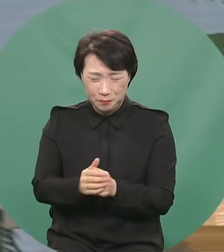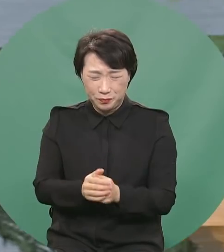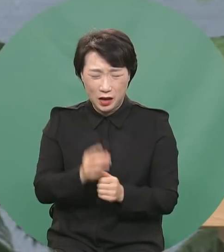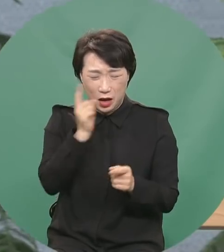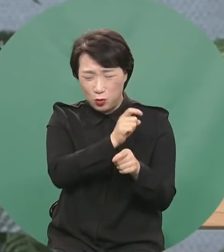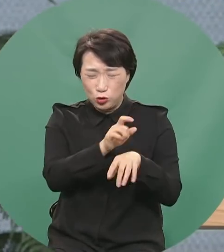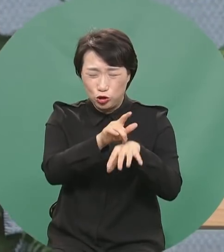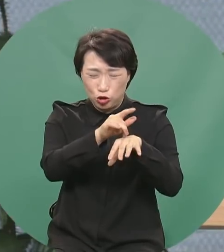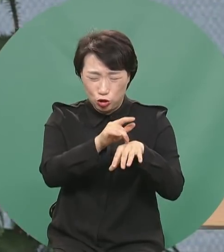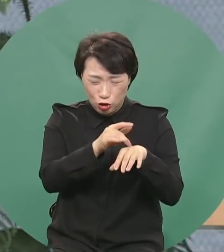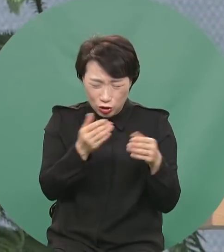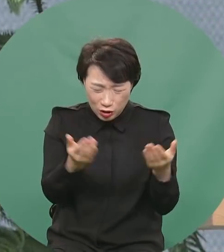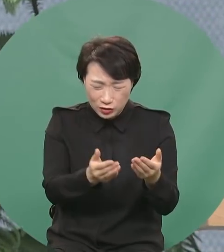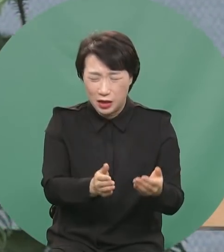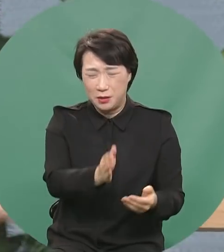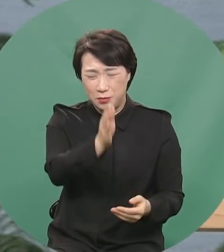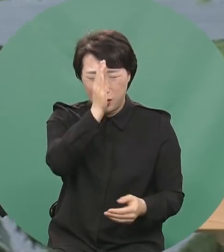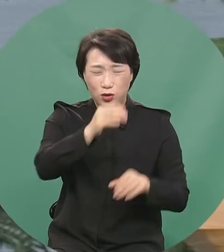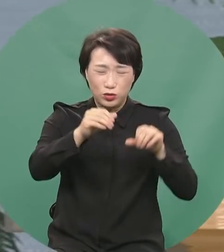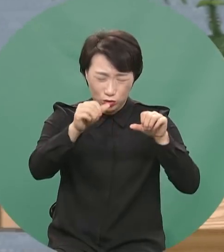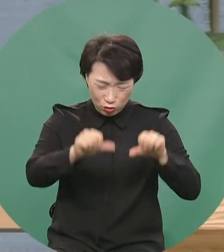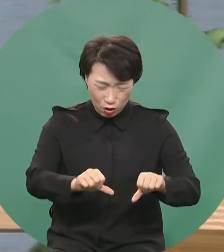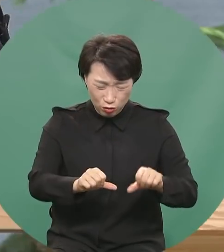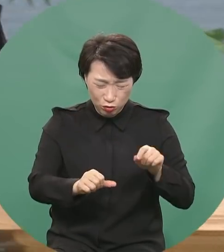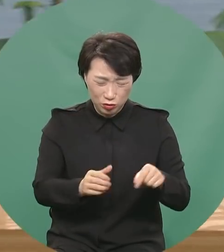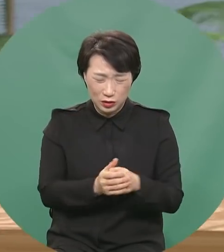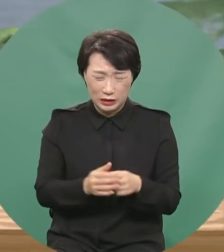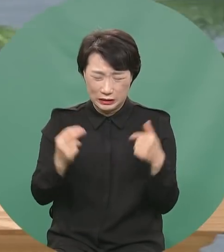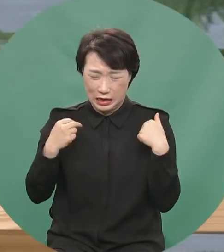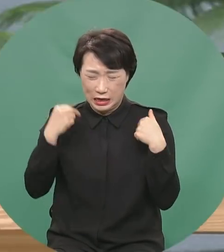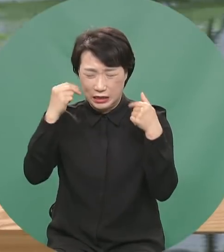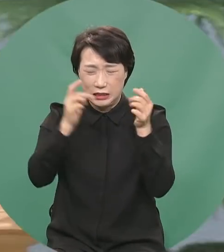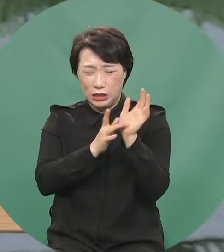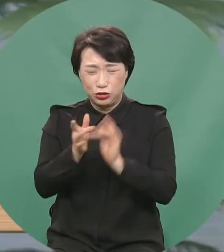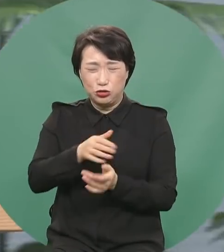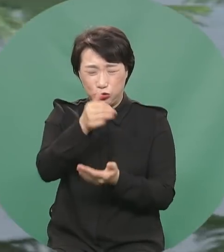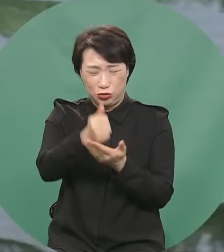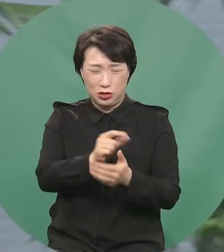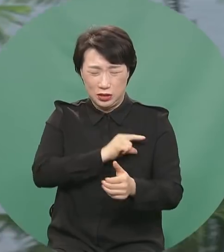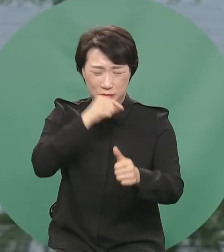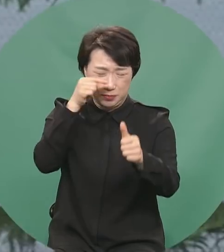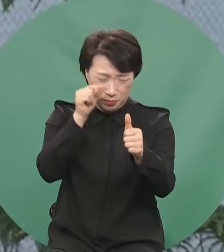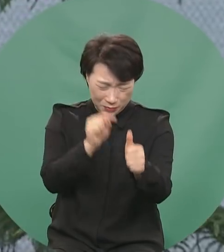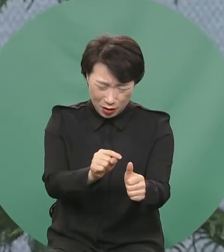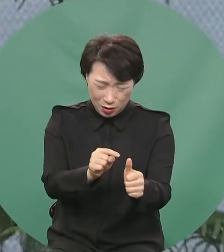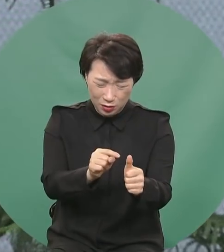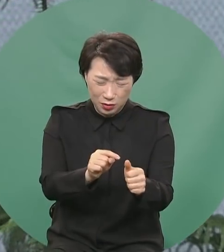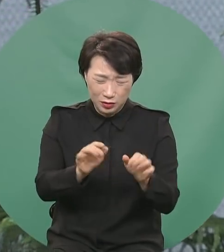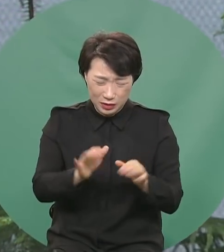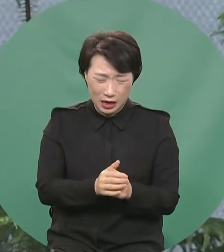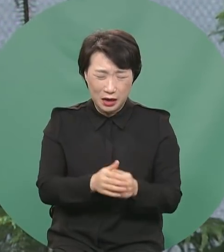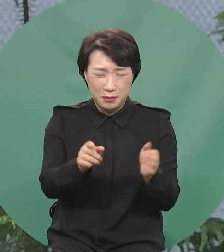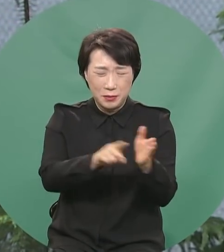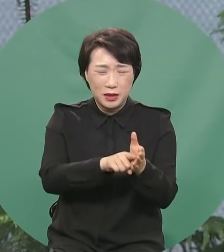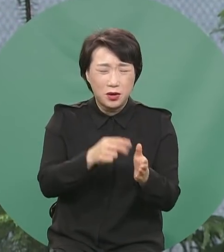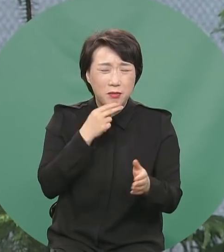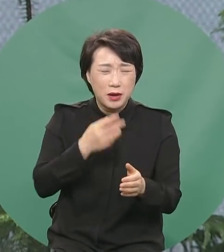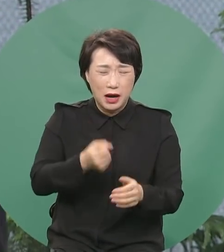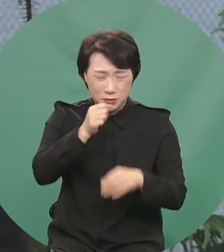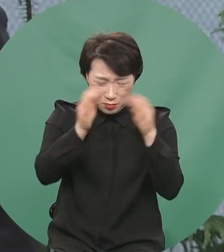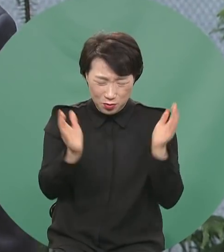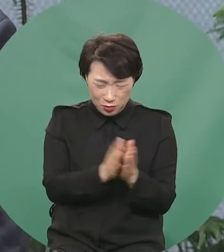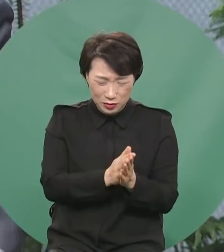마귀, 사단, 귀신, 질병, 저주야 나차는 예수님의 이름으로 명하노니 불신앙 싹